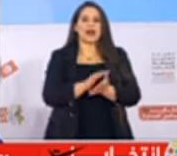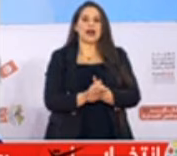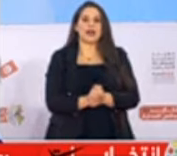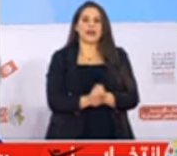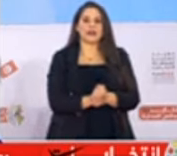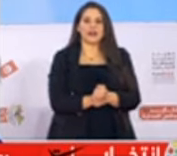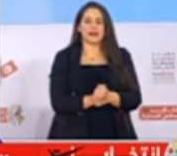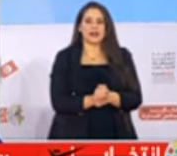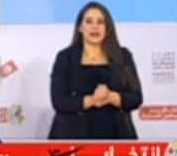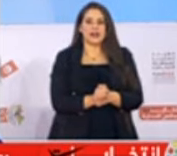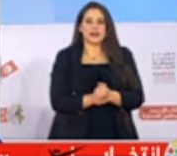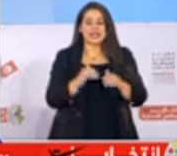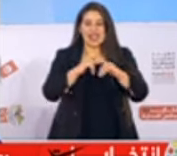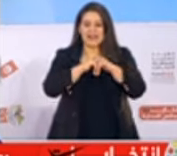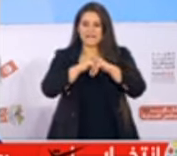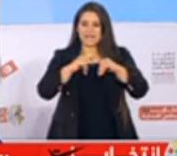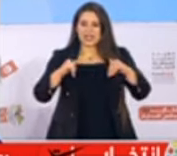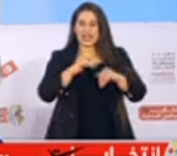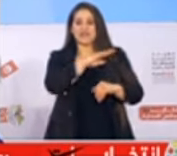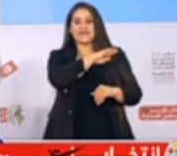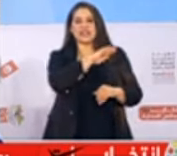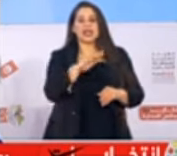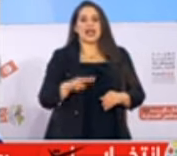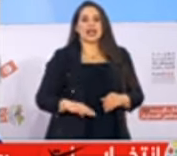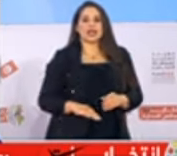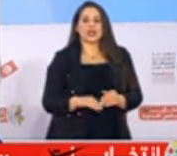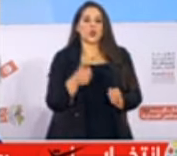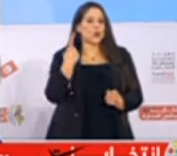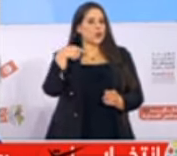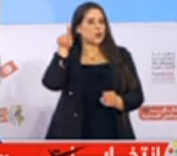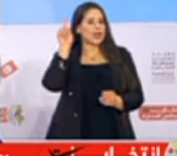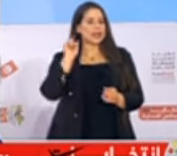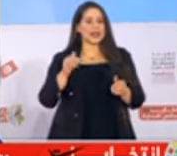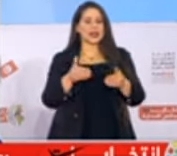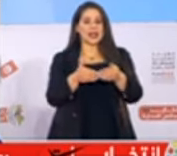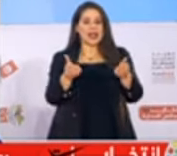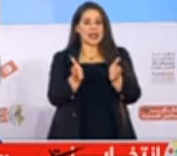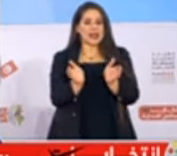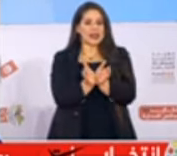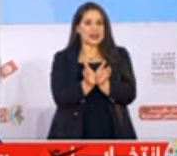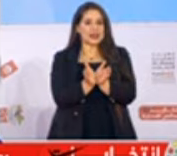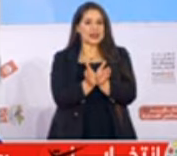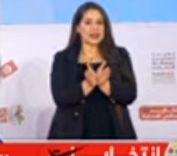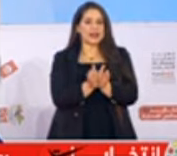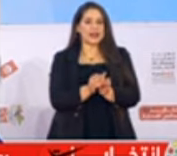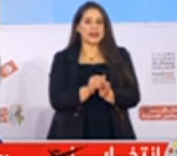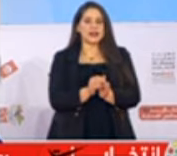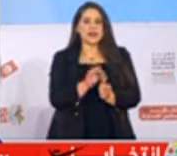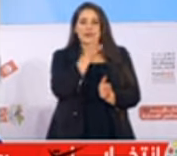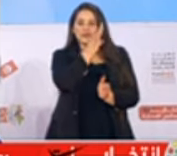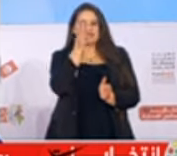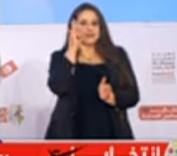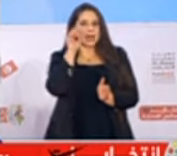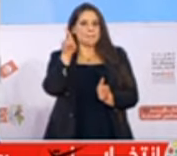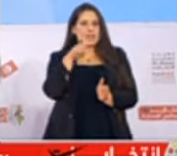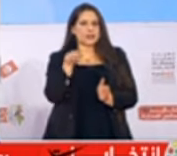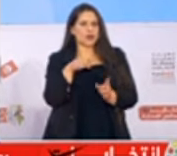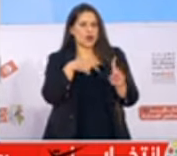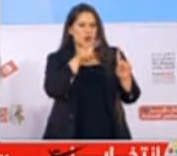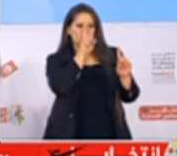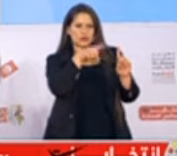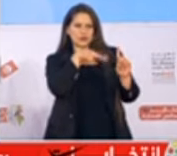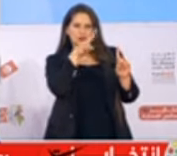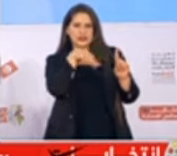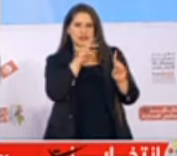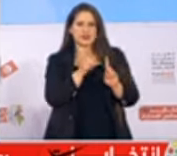سيكون معناها هو باش يفصل الفيصل في الأخير. ولكن الهيئة راهي معناها مش بتسكت معناها على الإساءة، ثم حاجة